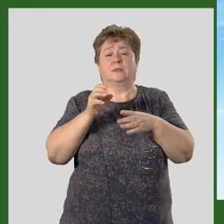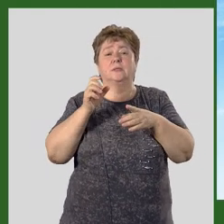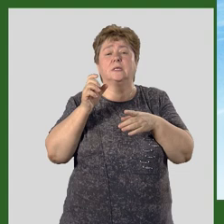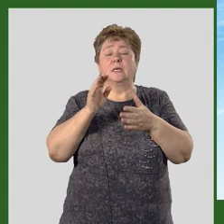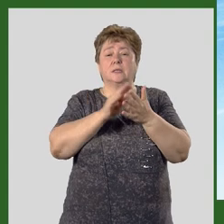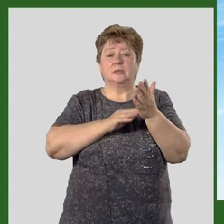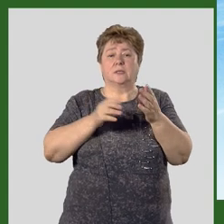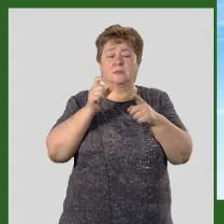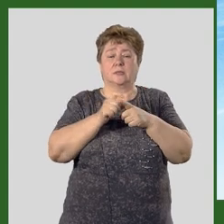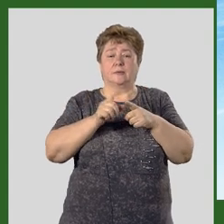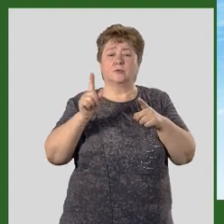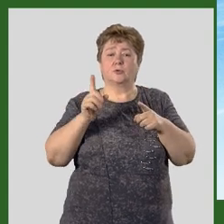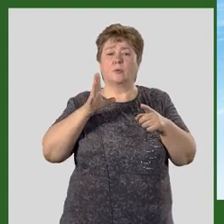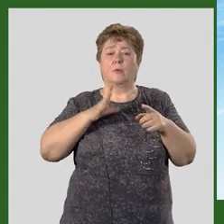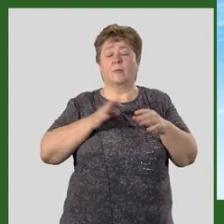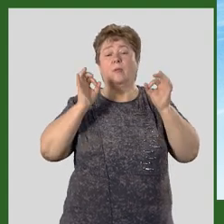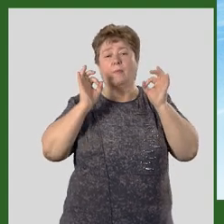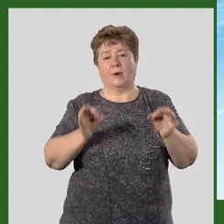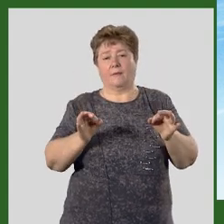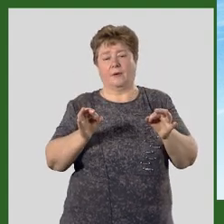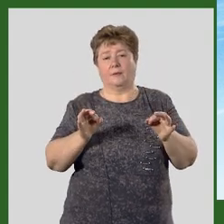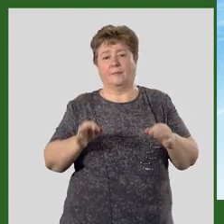словами, чтобы он был верным.